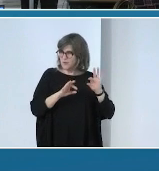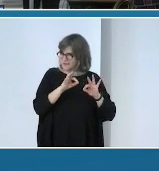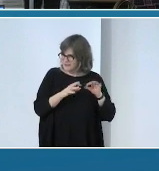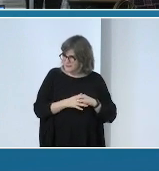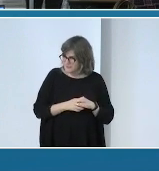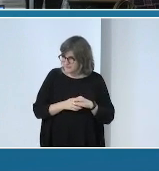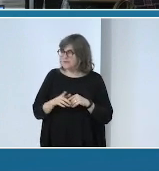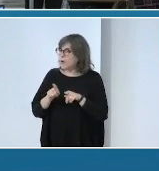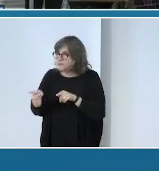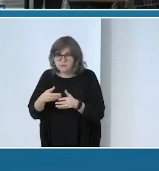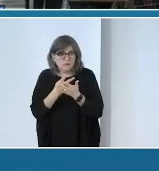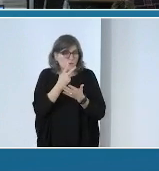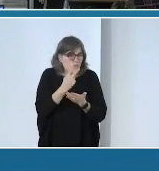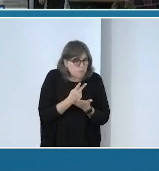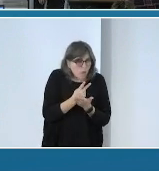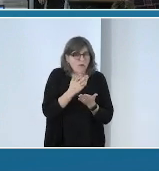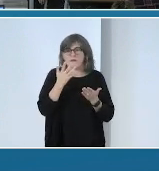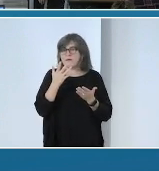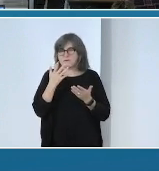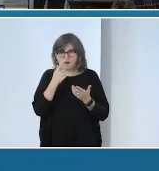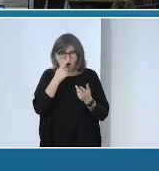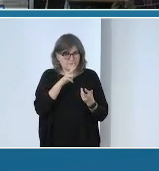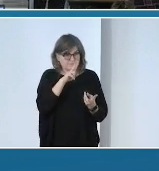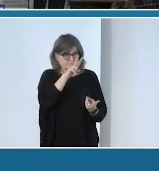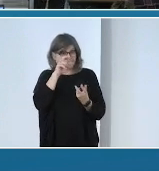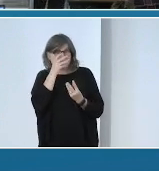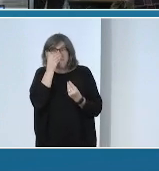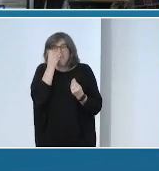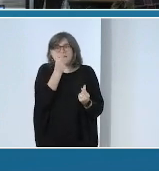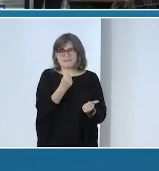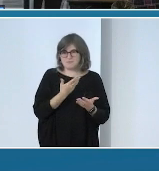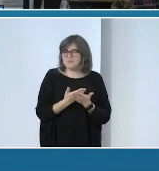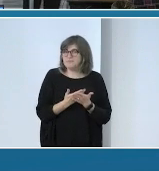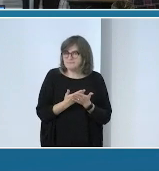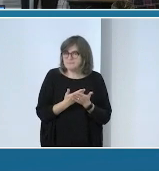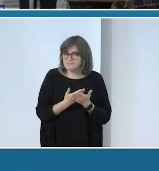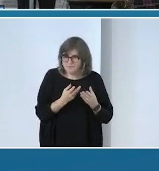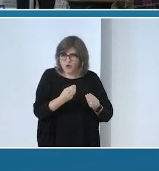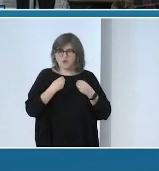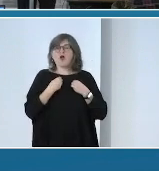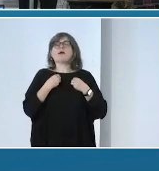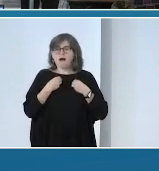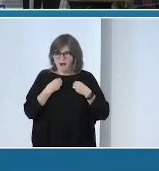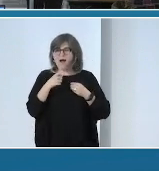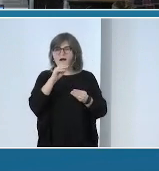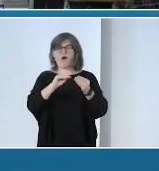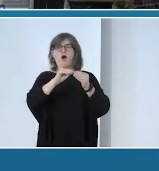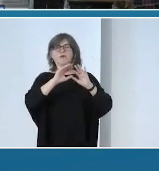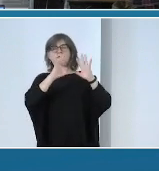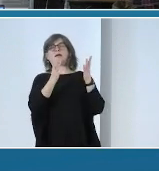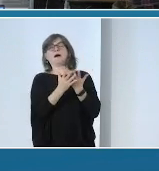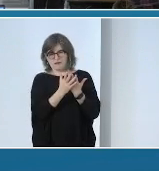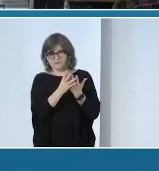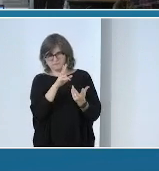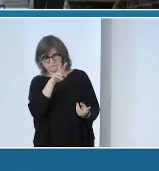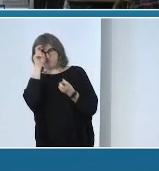Et de poids, proprioceptives, qui vont me permettre de mieux appréhender l'objet.